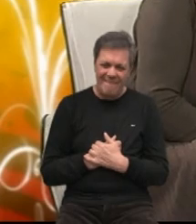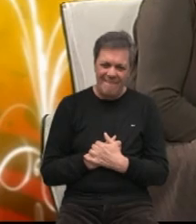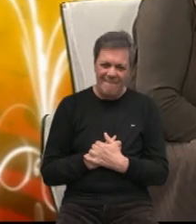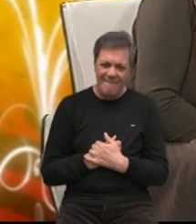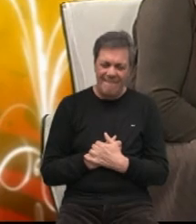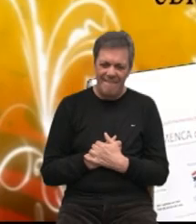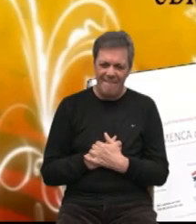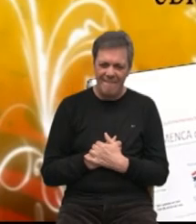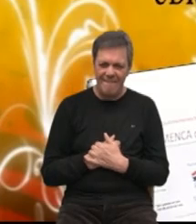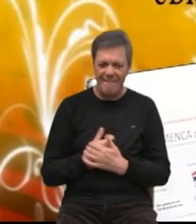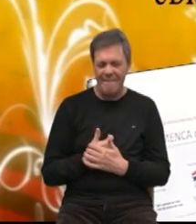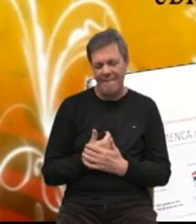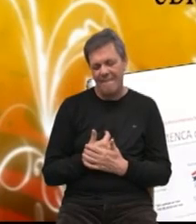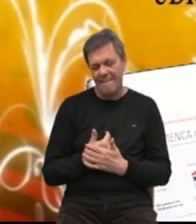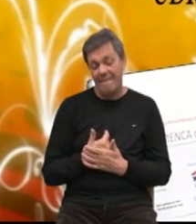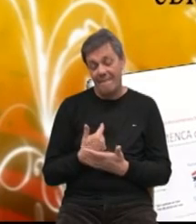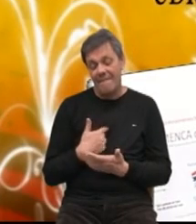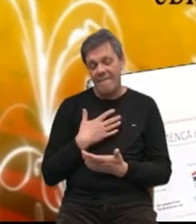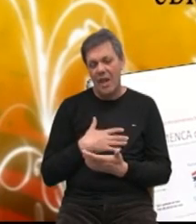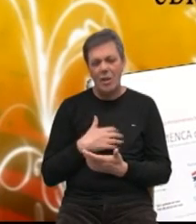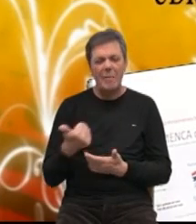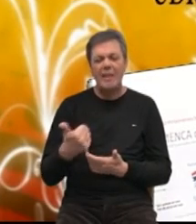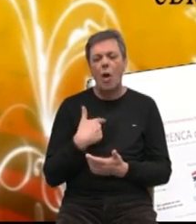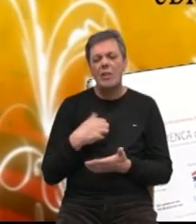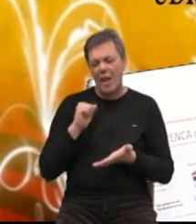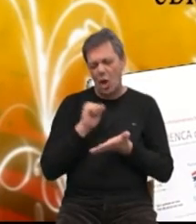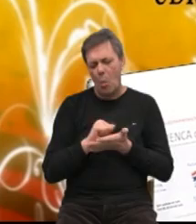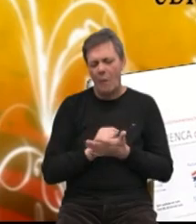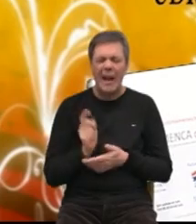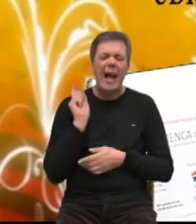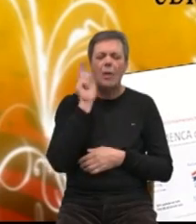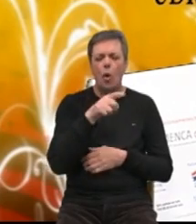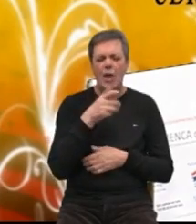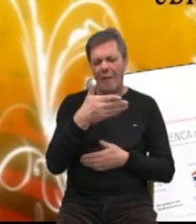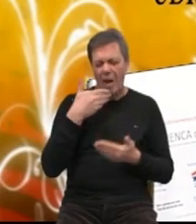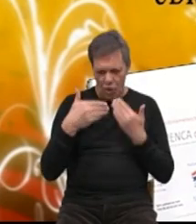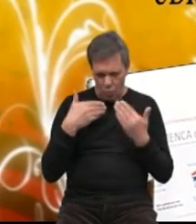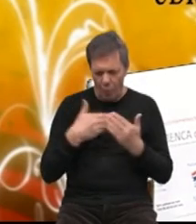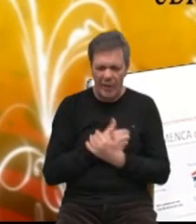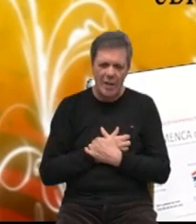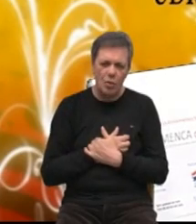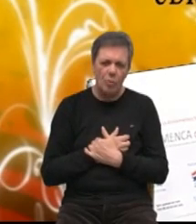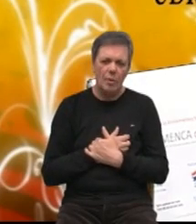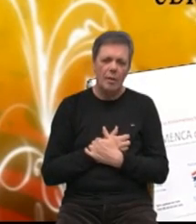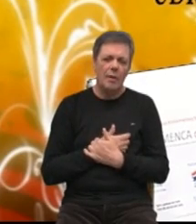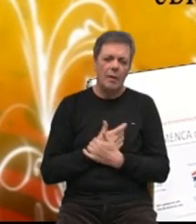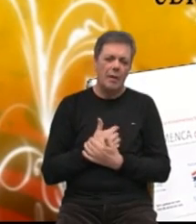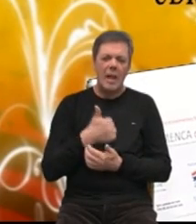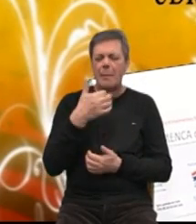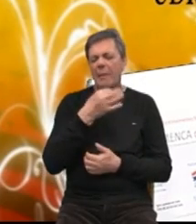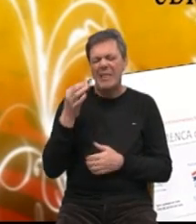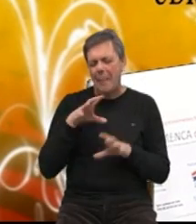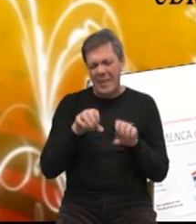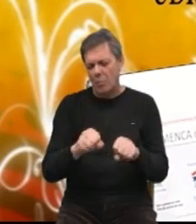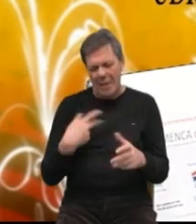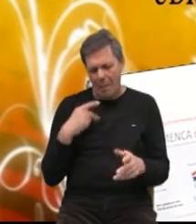Ovako, hvala. Ja ću nastojati da jedna od naših novinarka dođe na vašu konferenciju, ja jer sam ja prvi dan zauzeta